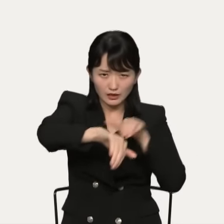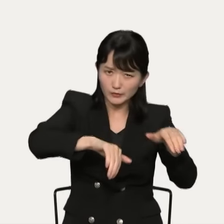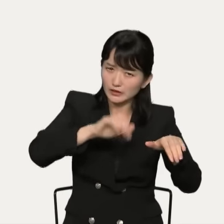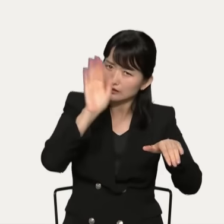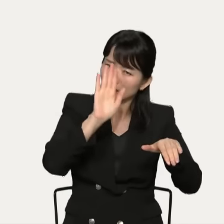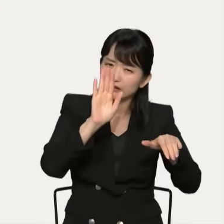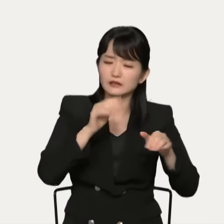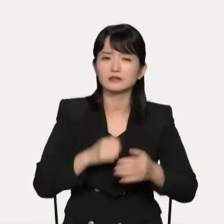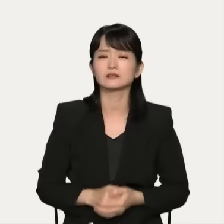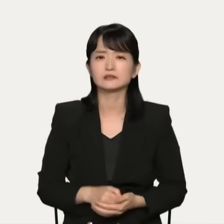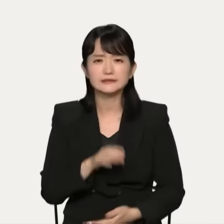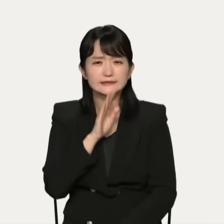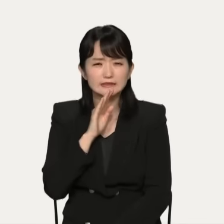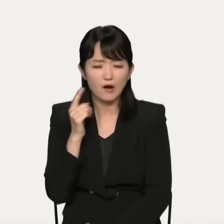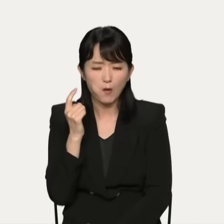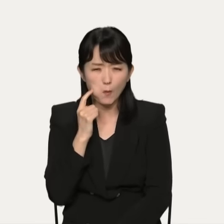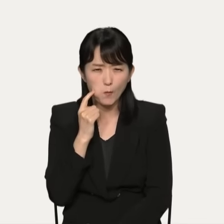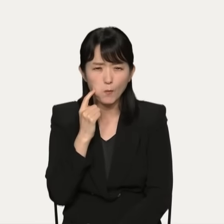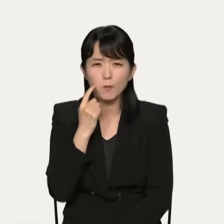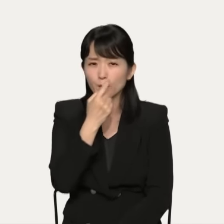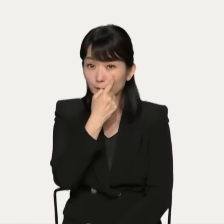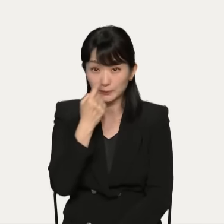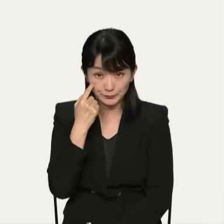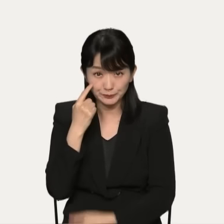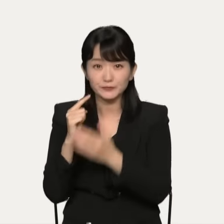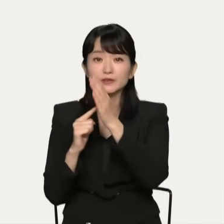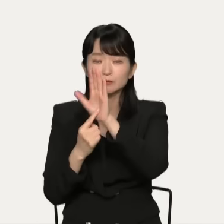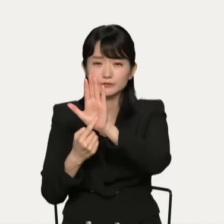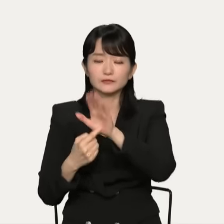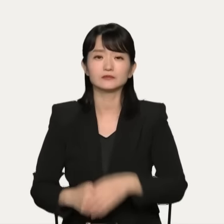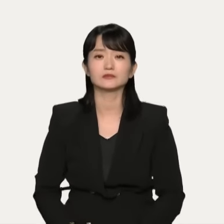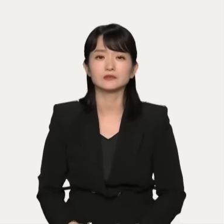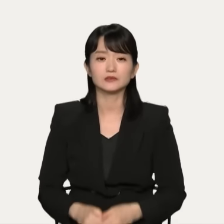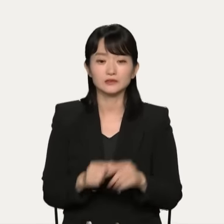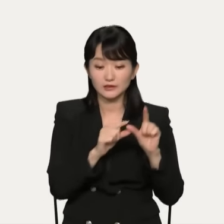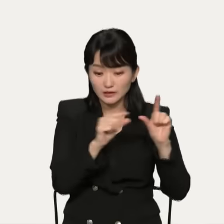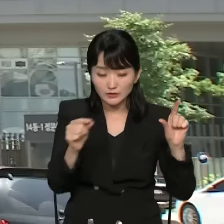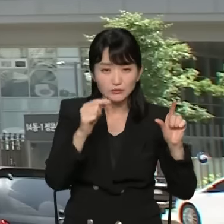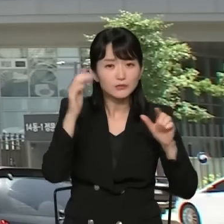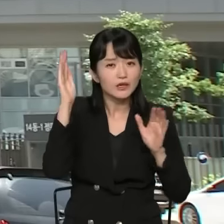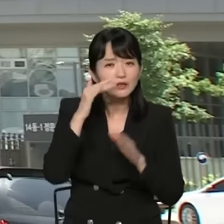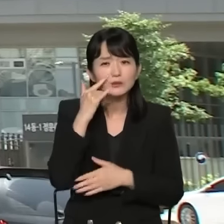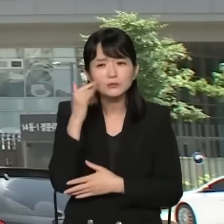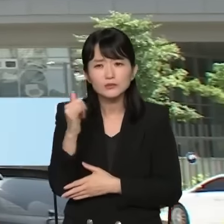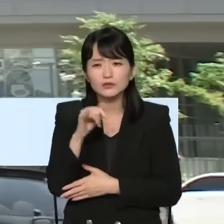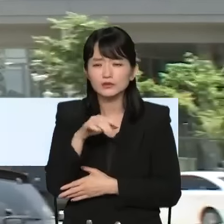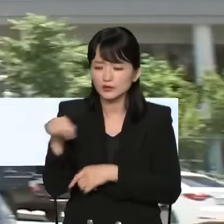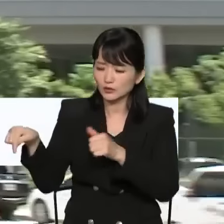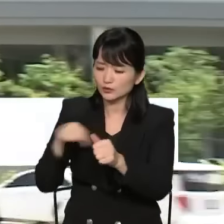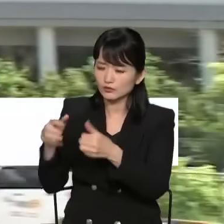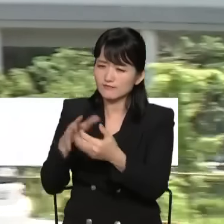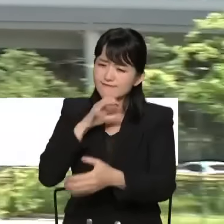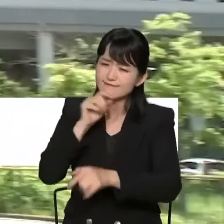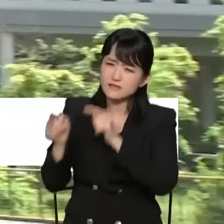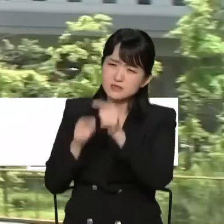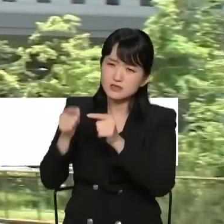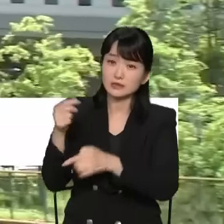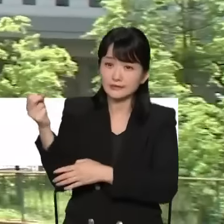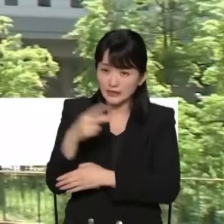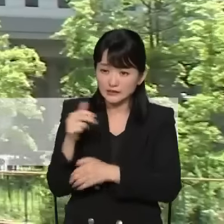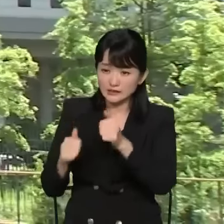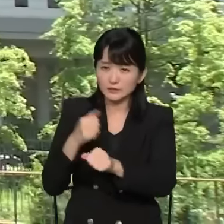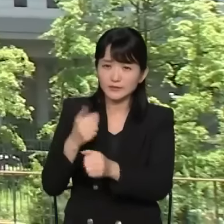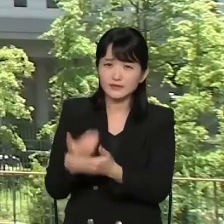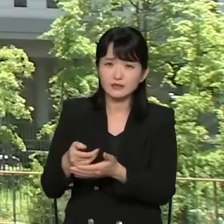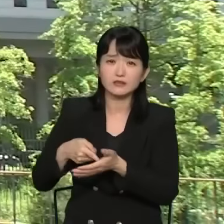않는다면서도 사실관계 등을 파악하고 있다고 밝혔습니다. 일부 학생과 학부모는 교육부에도 민원을 제기하고 재시험을